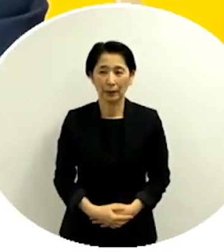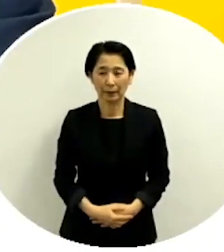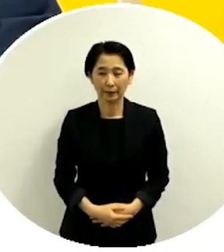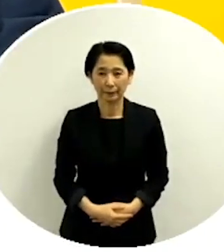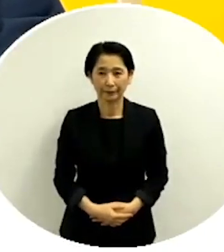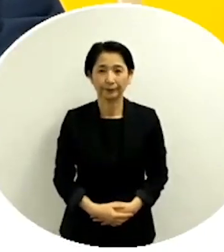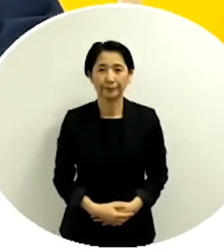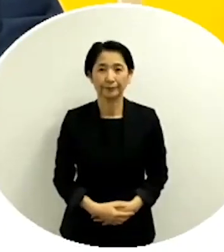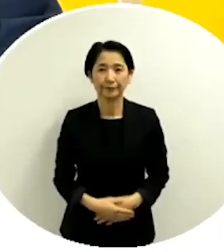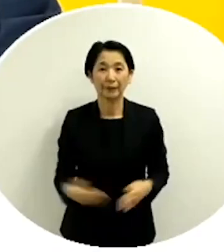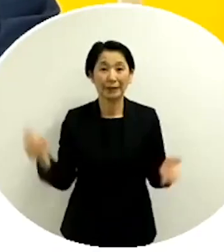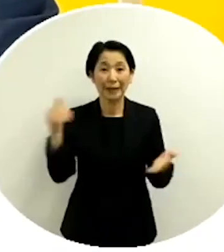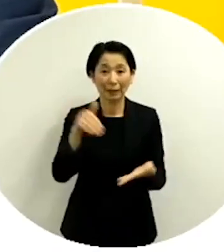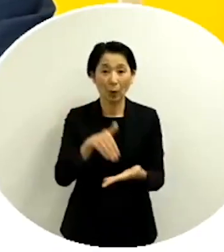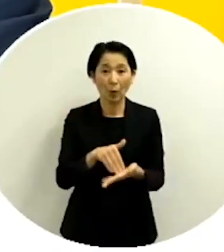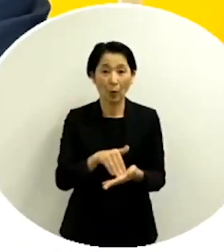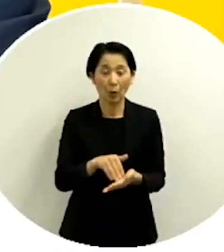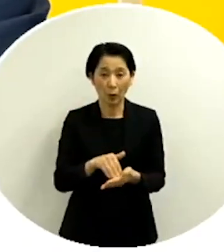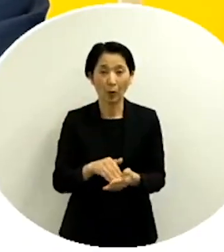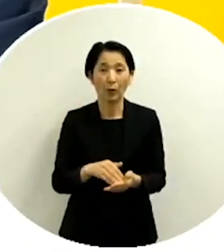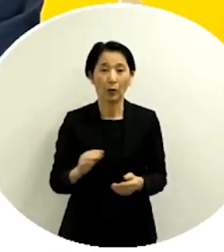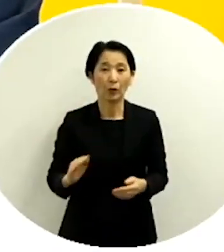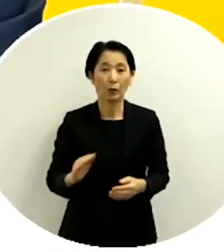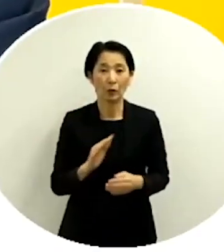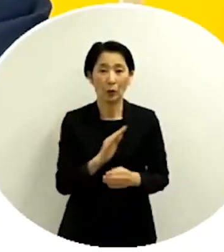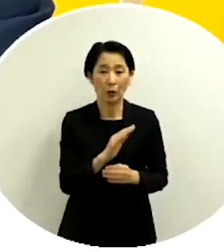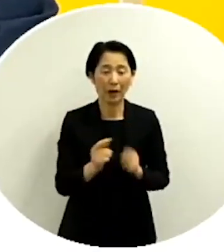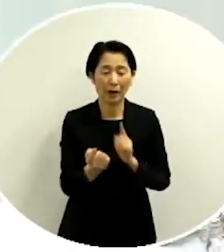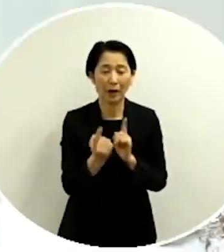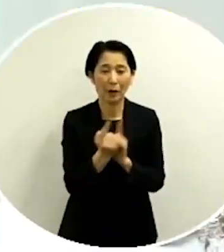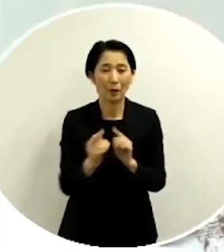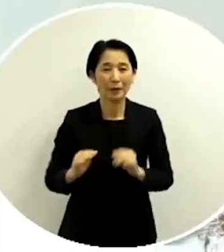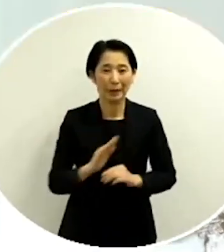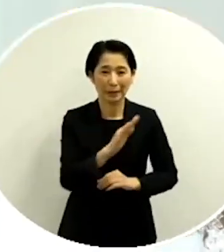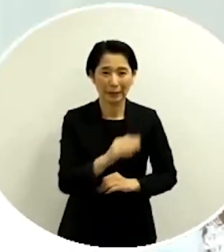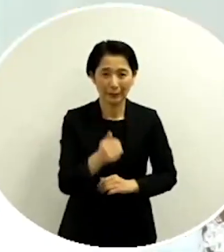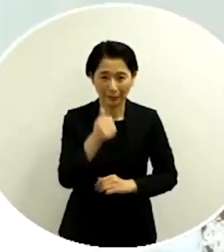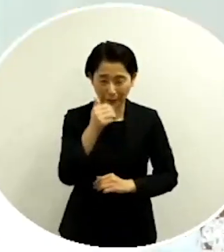たでは最後に大賛成事項がおかけいたします